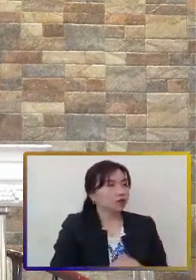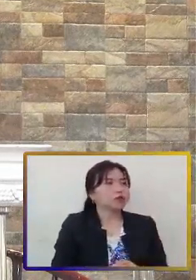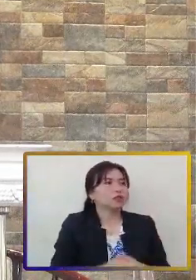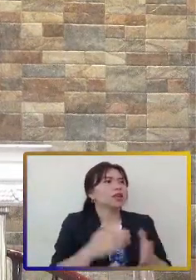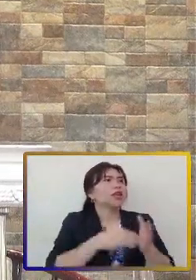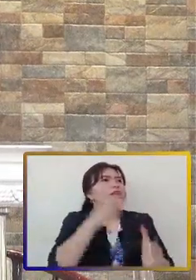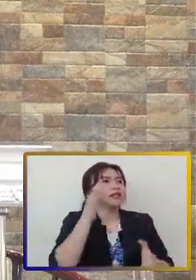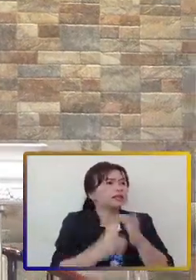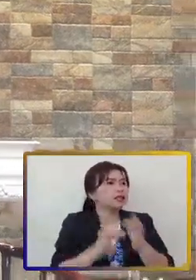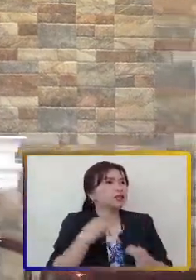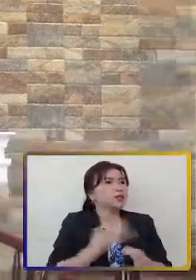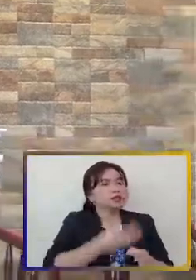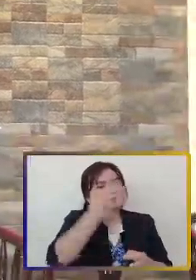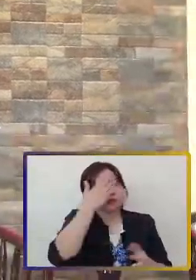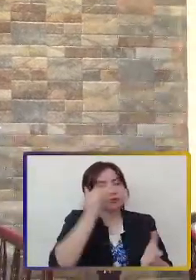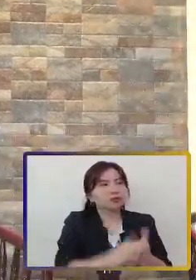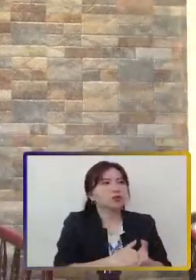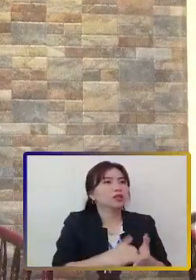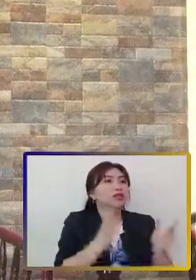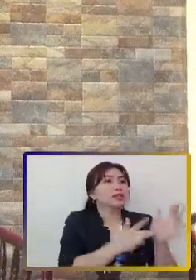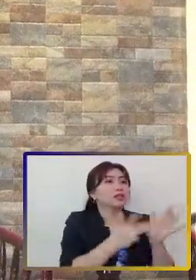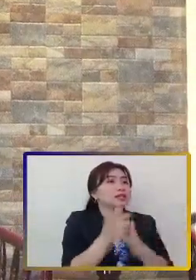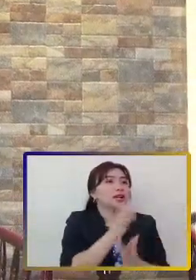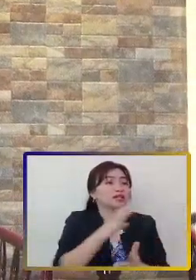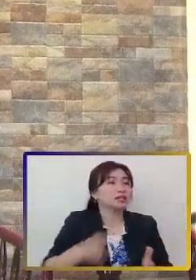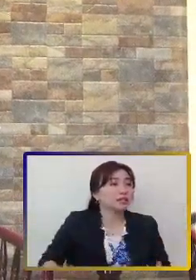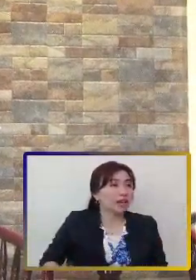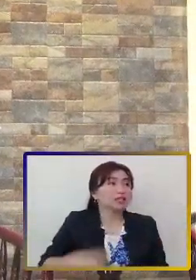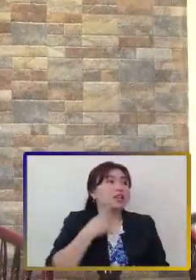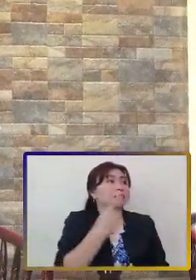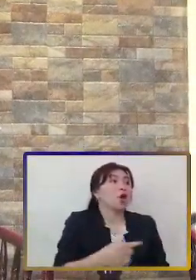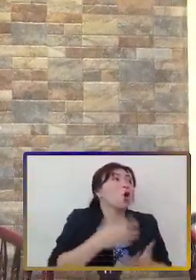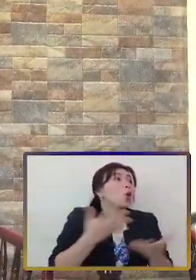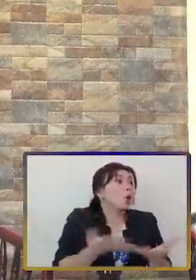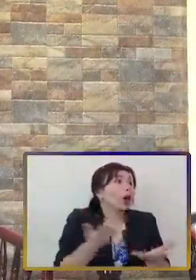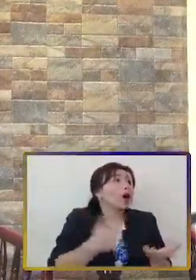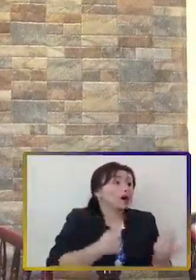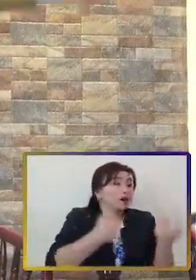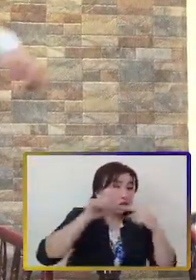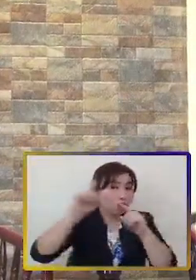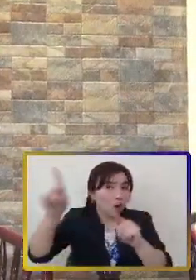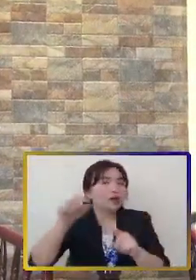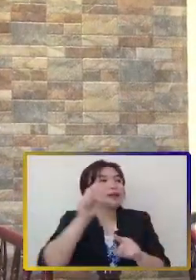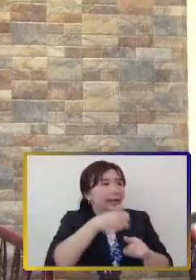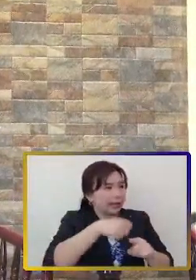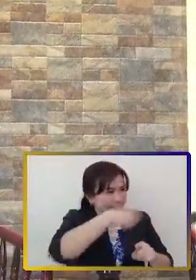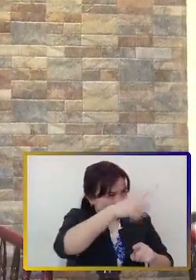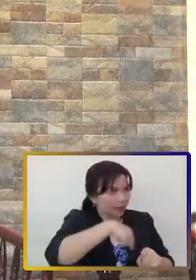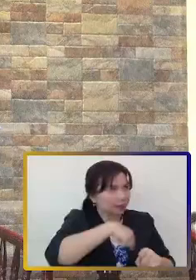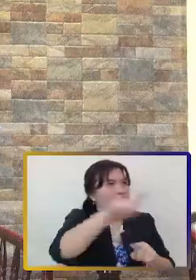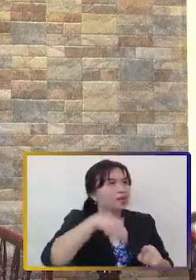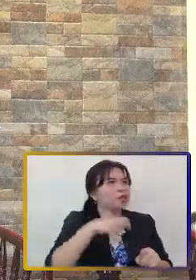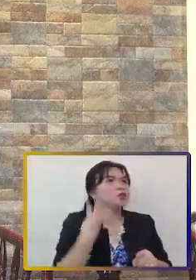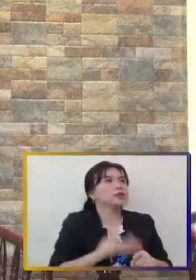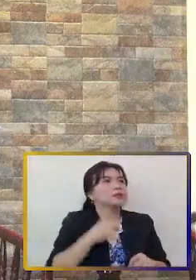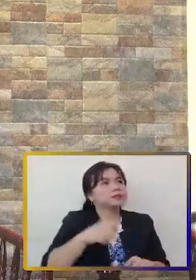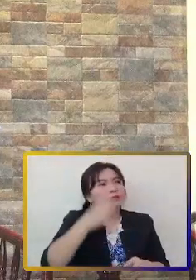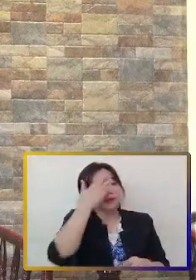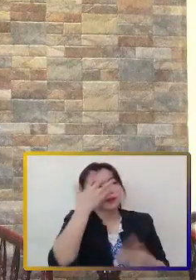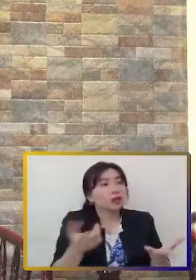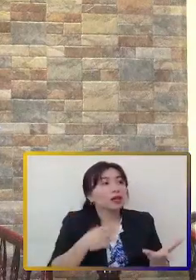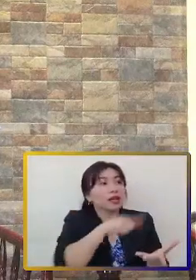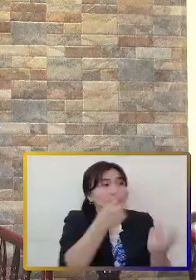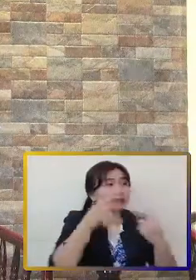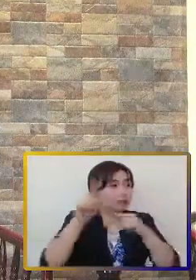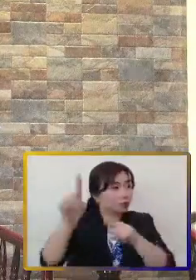know that sinabi ng pin Where I am there you may be also alam na natin na sigurado yung ating dulo mga kapatid kailangan nating